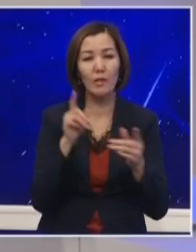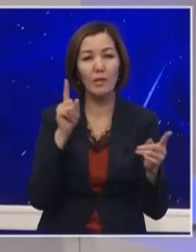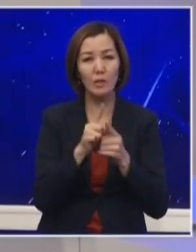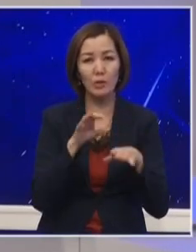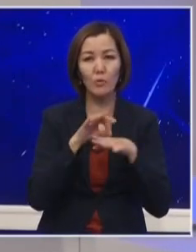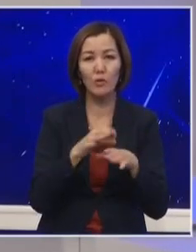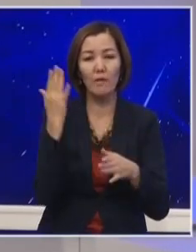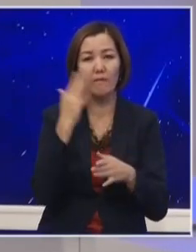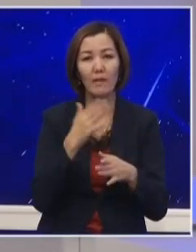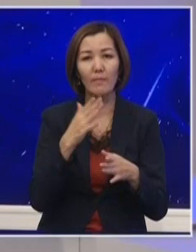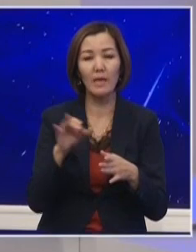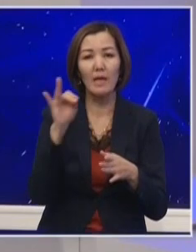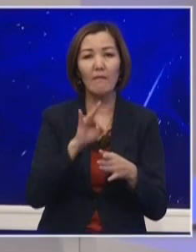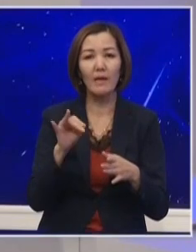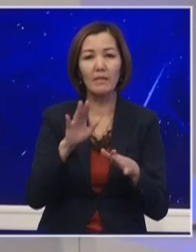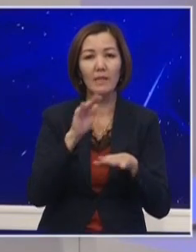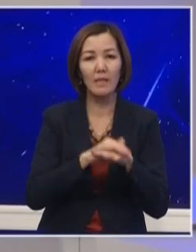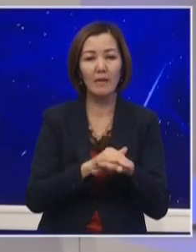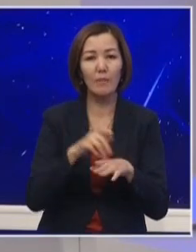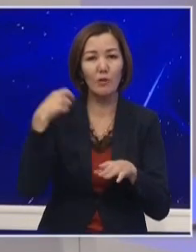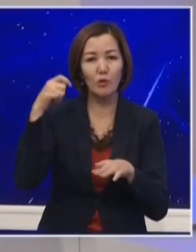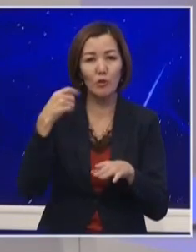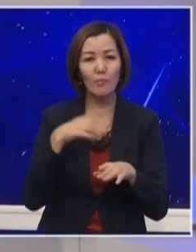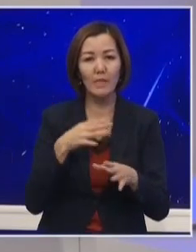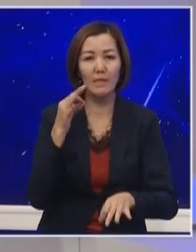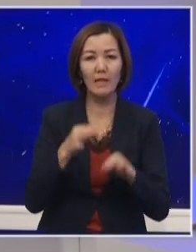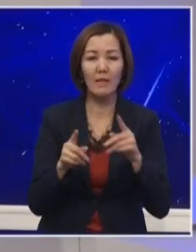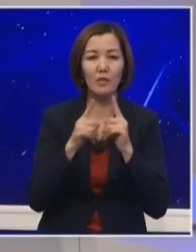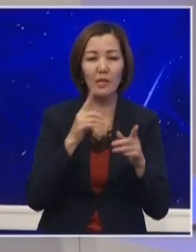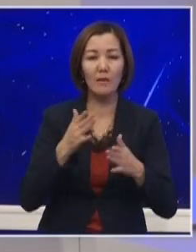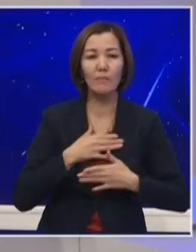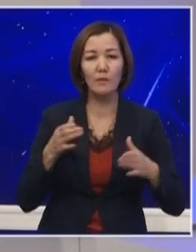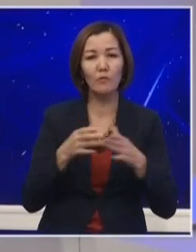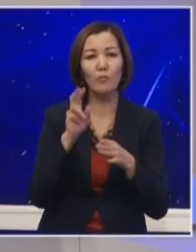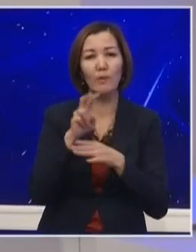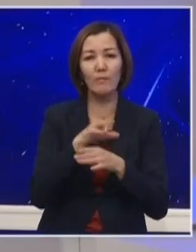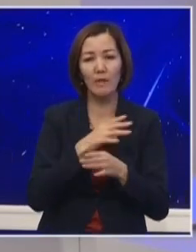Фильмнің астары түрлі тарихи факторлар мен түсірілім барысы талқыланған жиынға тілшімізде барып қайтты.